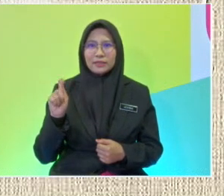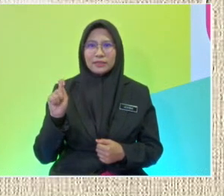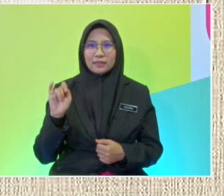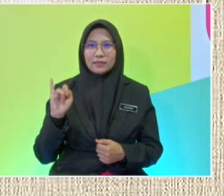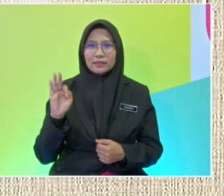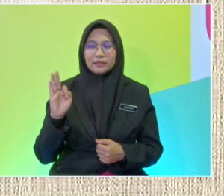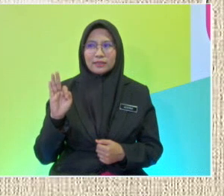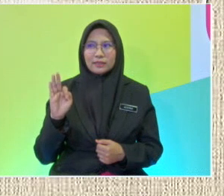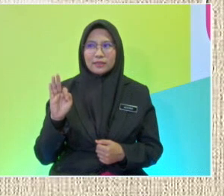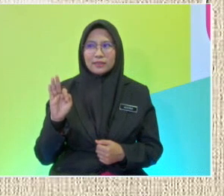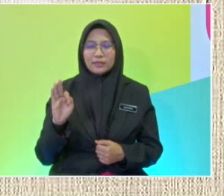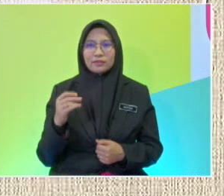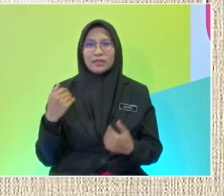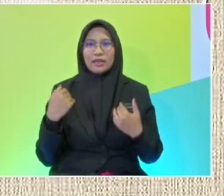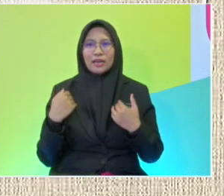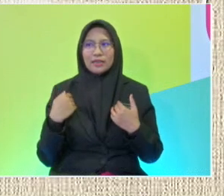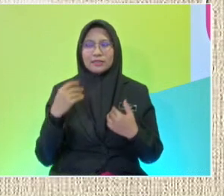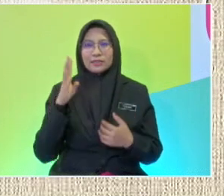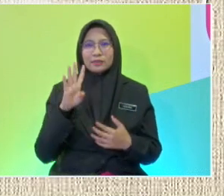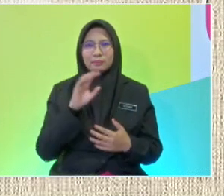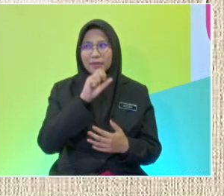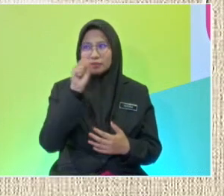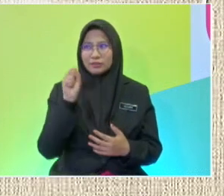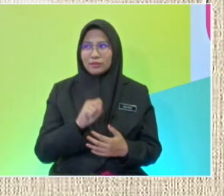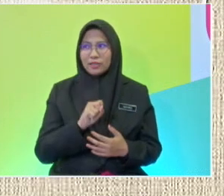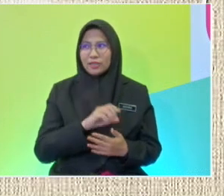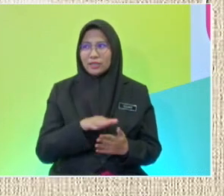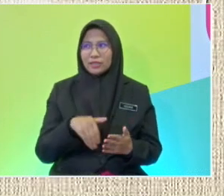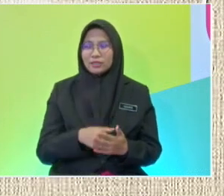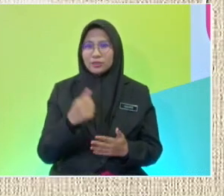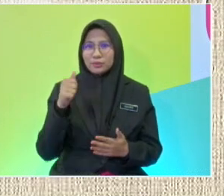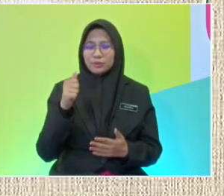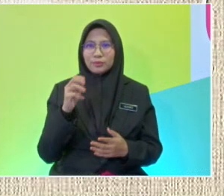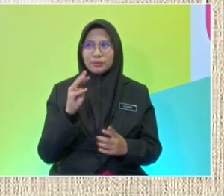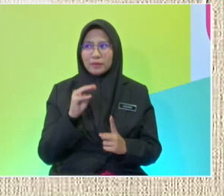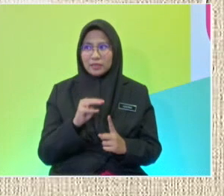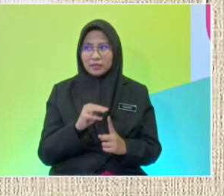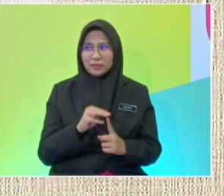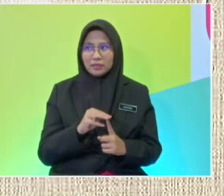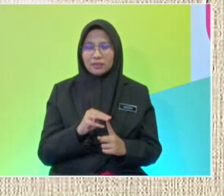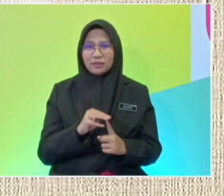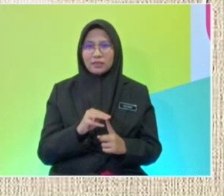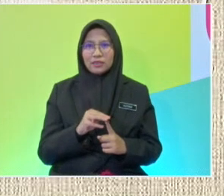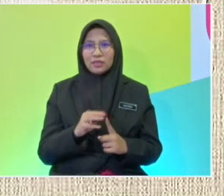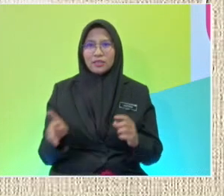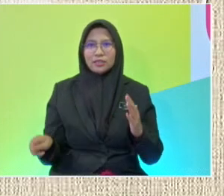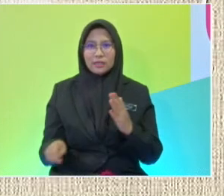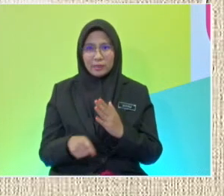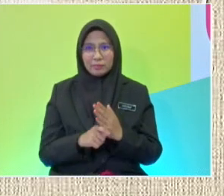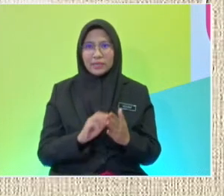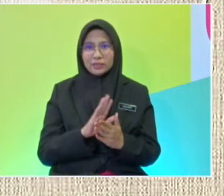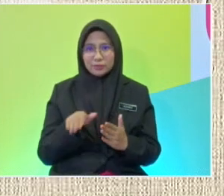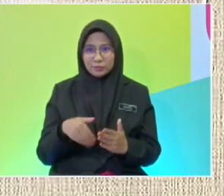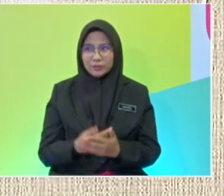satu soalan 10 maka dalam 10 makanan ada pecahan dia lagi Oke nanti untuk bagian B kita akan tengok